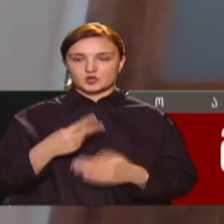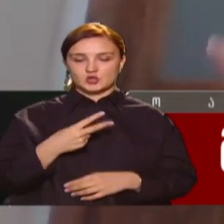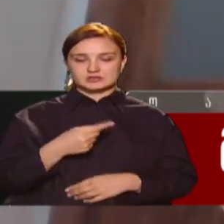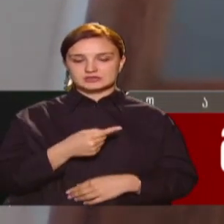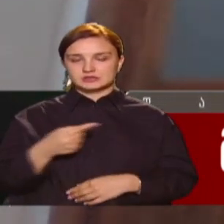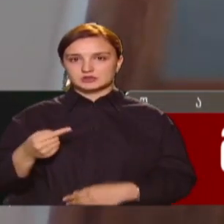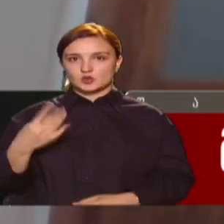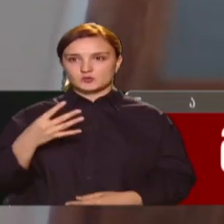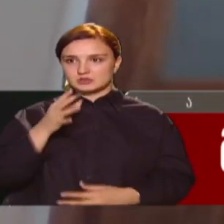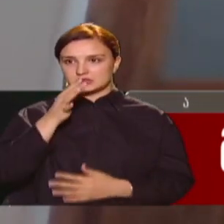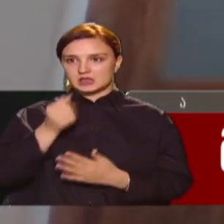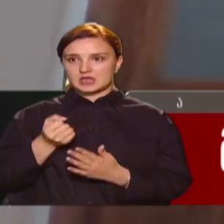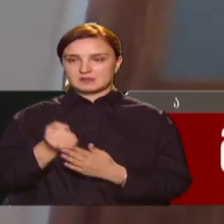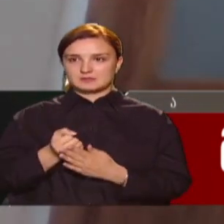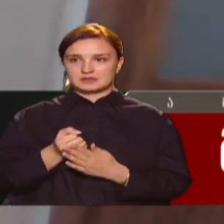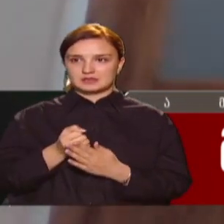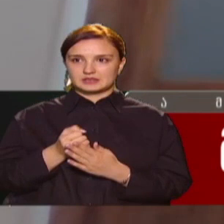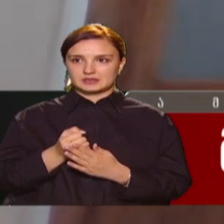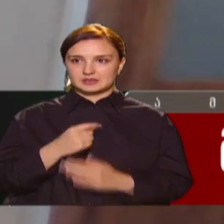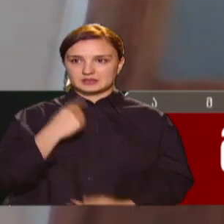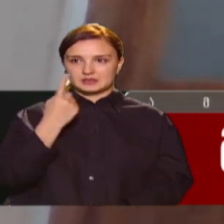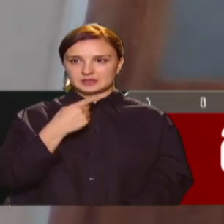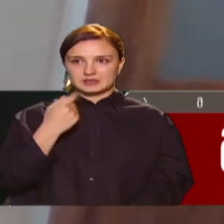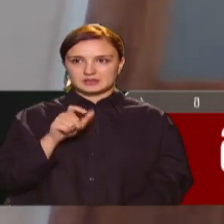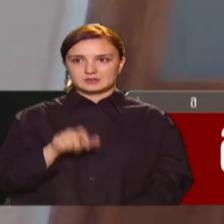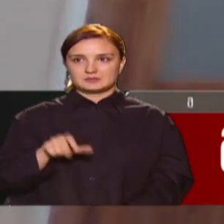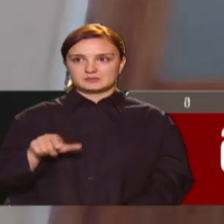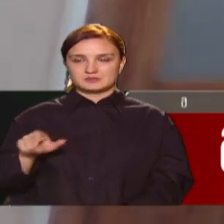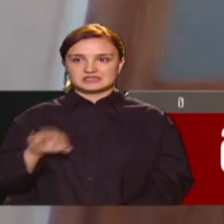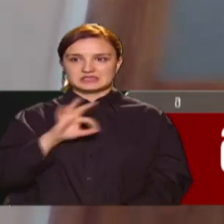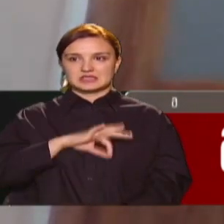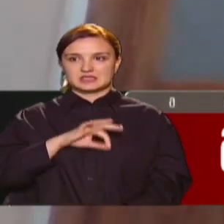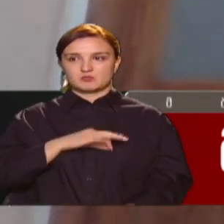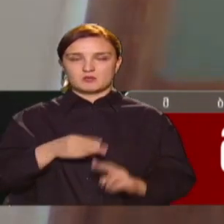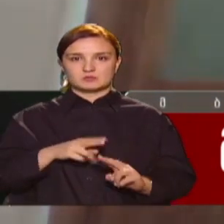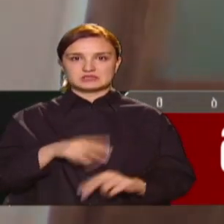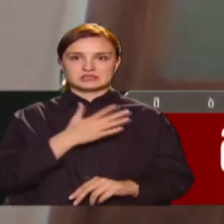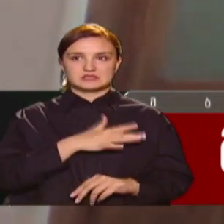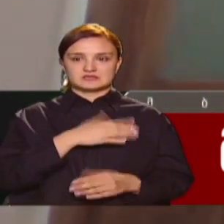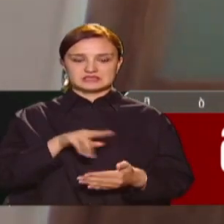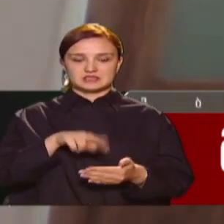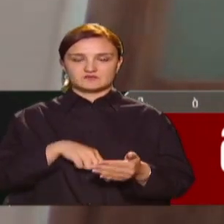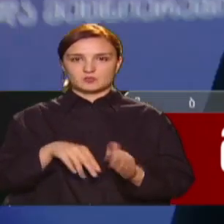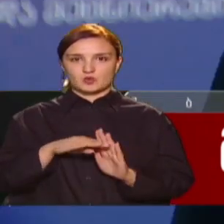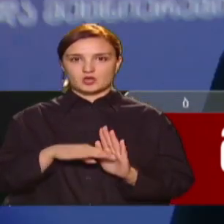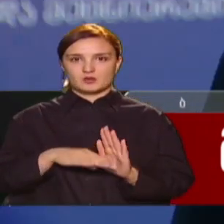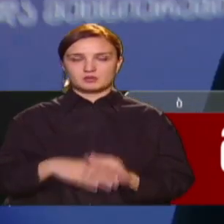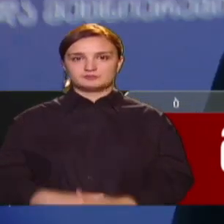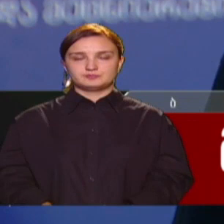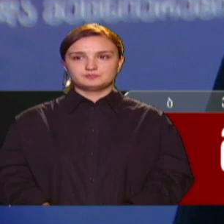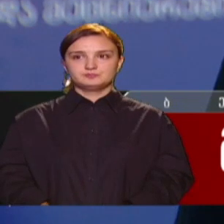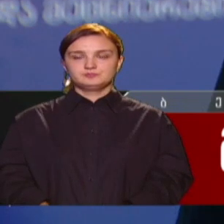Oțidan, ormoc, slande, asak, istirebi, umet, esat, sargeblobe, n-am servisit, s-a certificat o programă sahit.